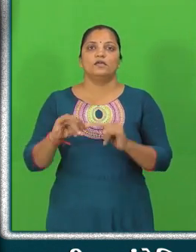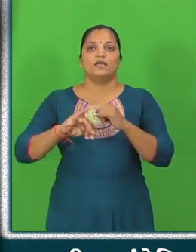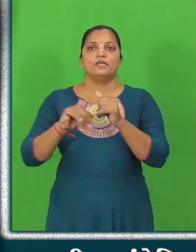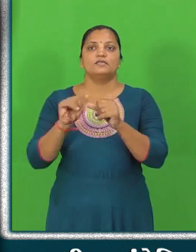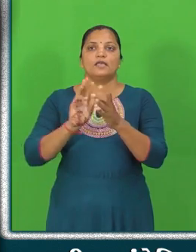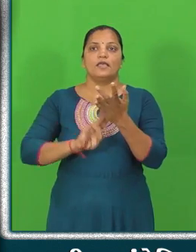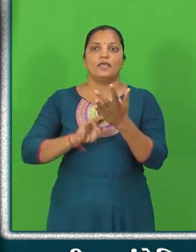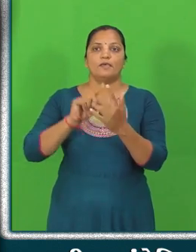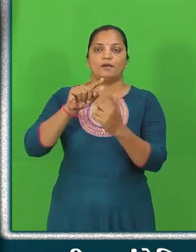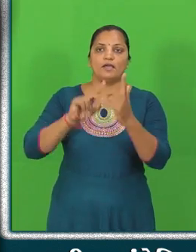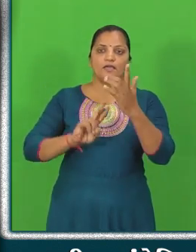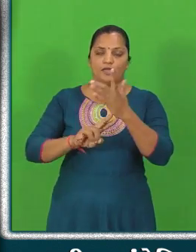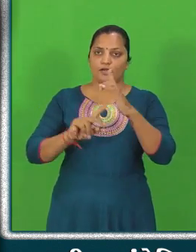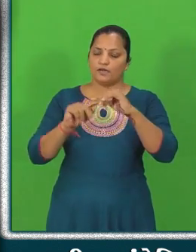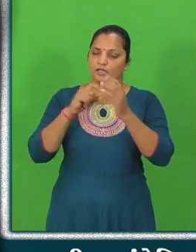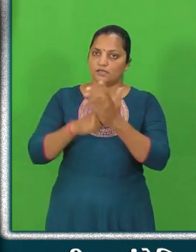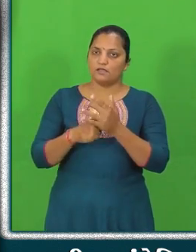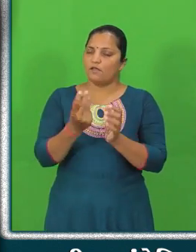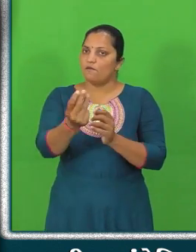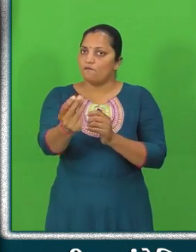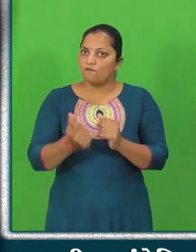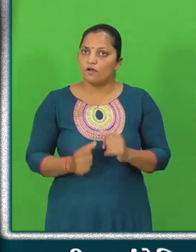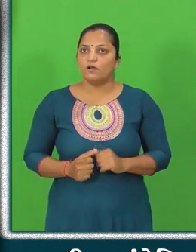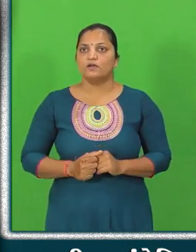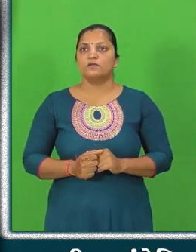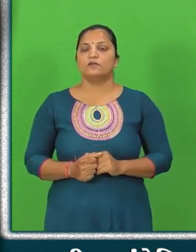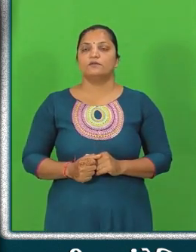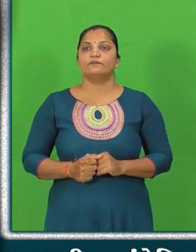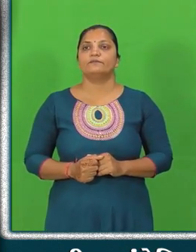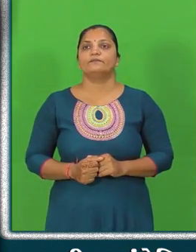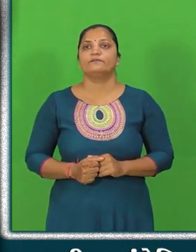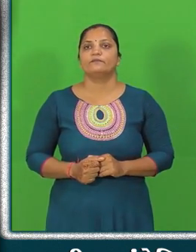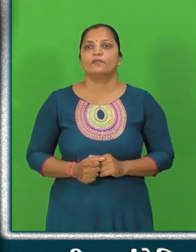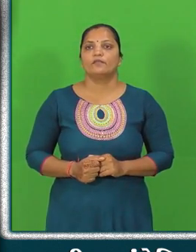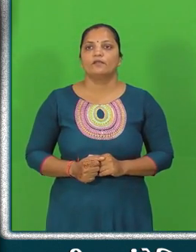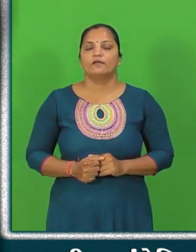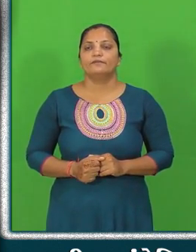સમાંતર લખ્યું પણ કોને સમાંતર, ઝડપથી, માય સ્કૂલ નેમ ઇઝ ન્યુ એરા હાઈસ્કૂલ,